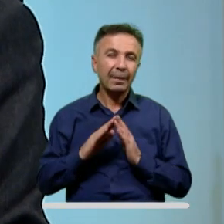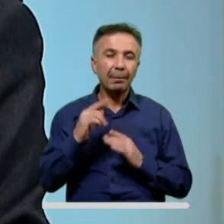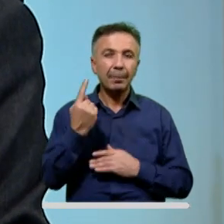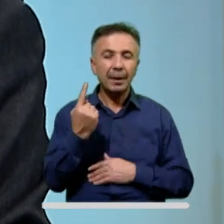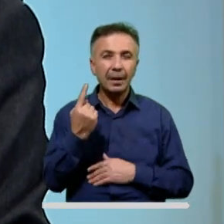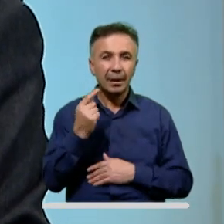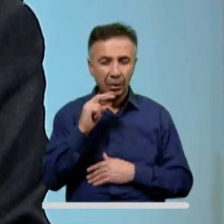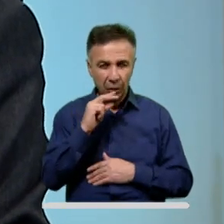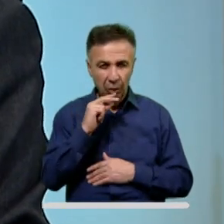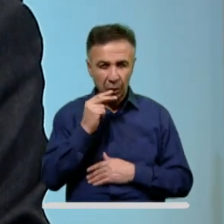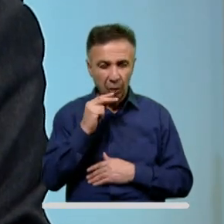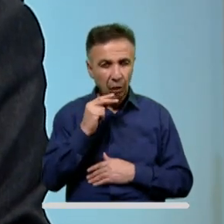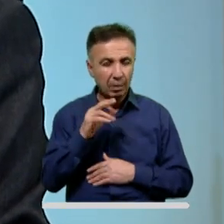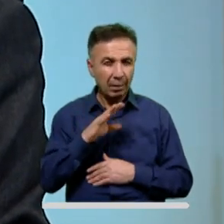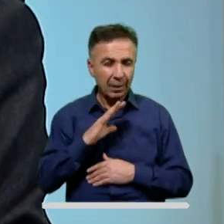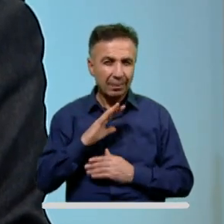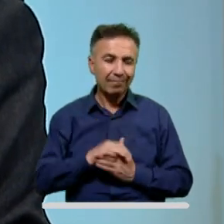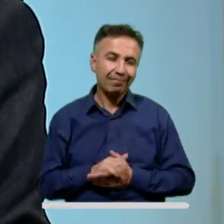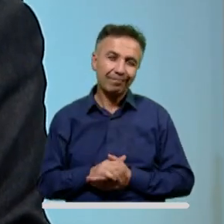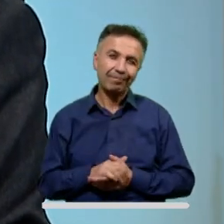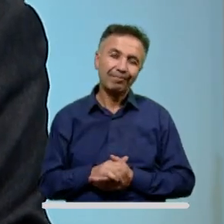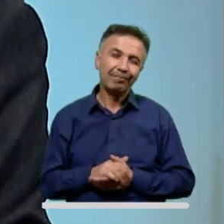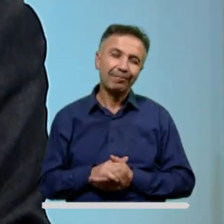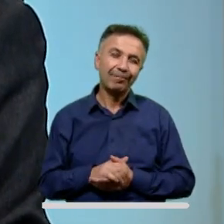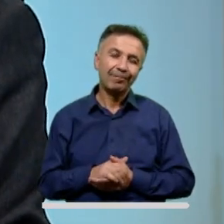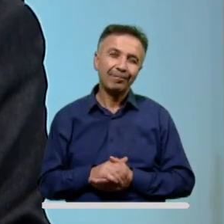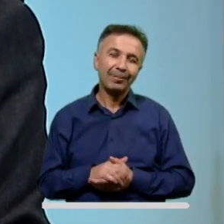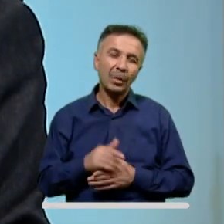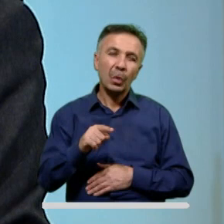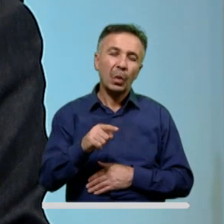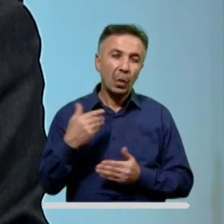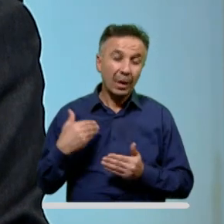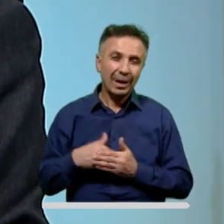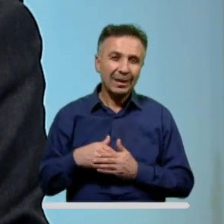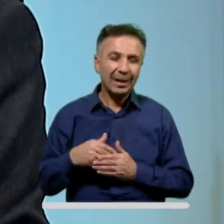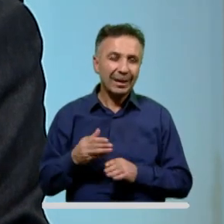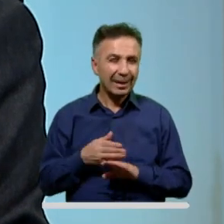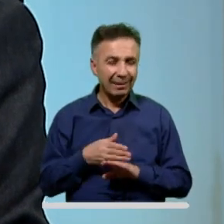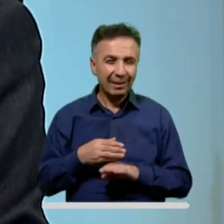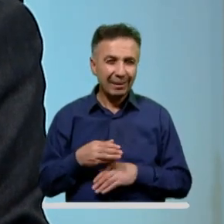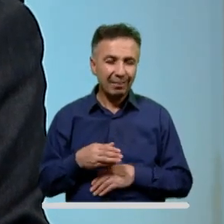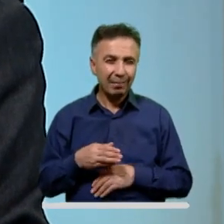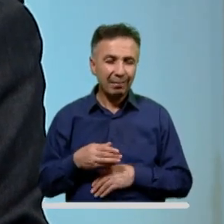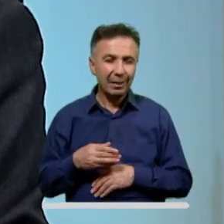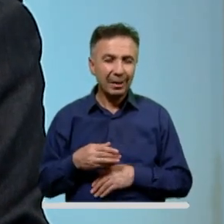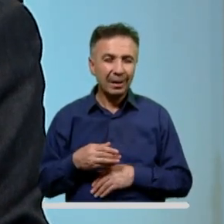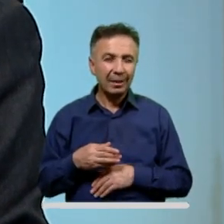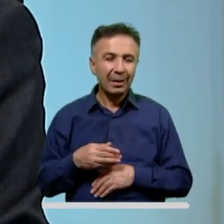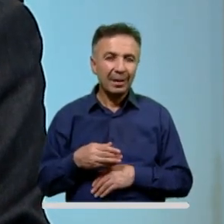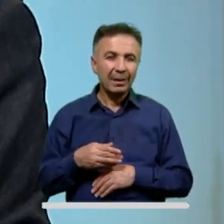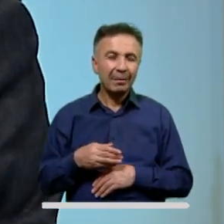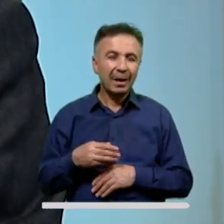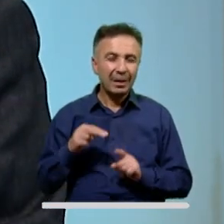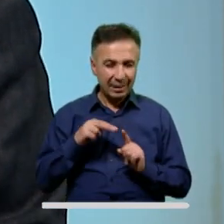tane hurma var. Allah Allah. O kadar varlığı olmayan da sahabiye hanım var, çocukları